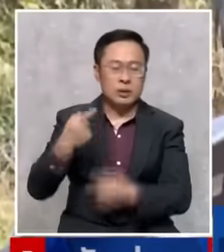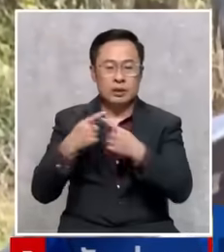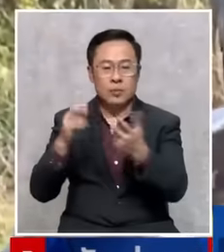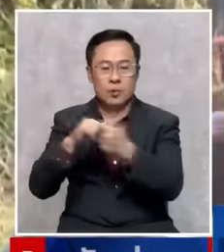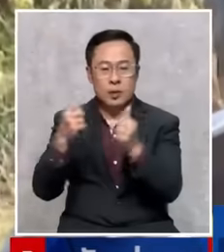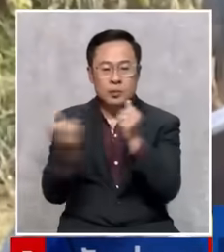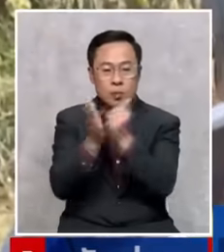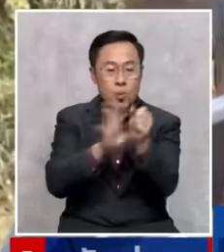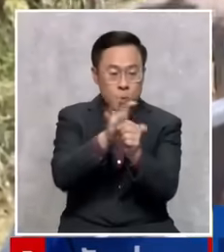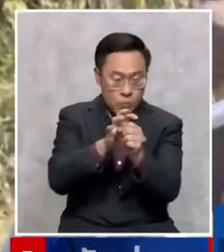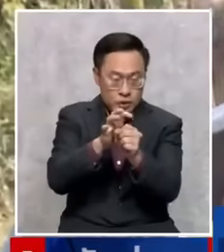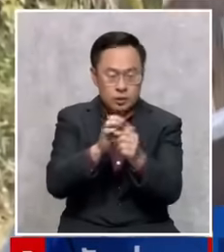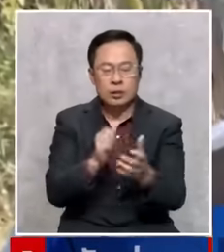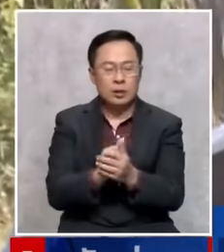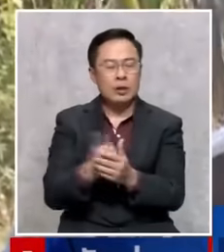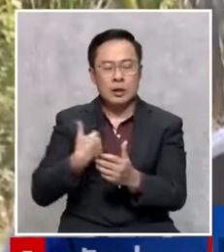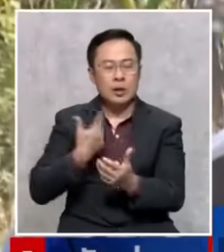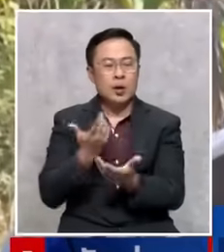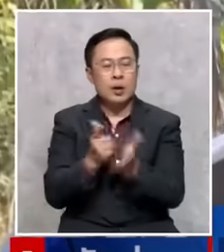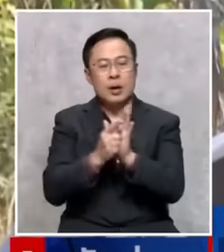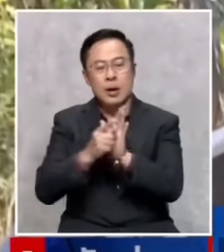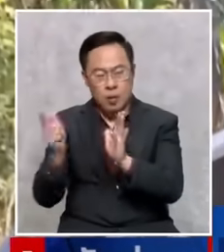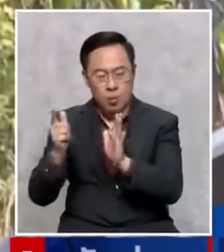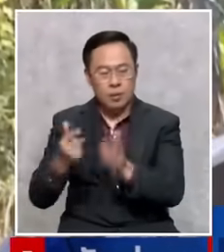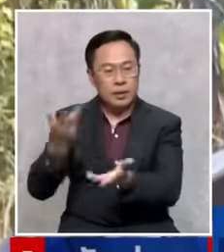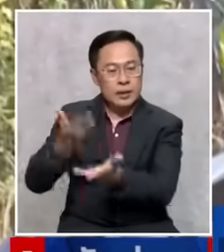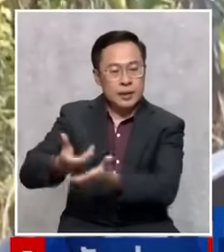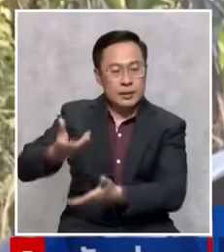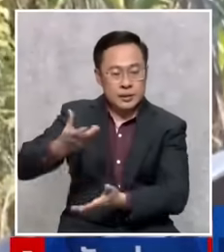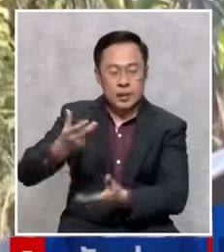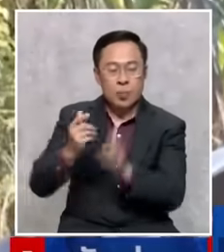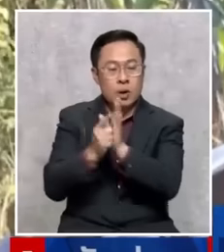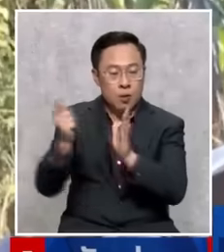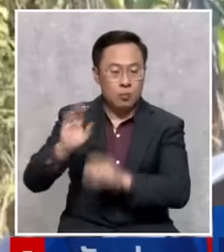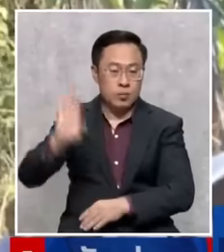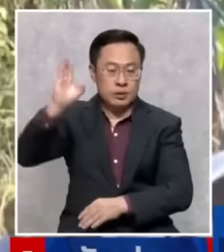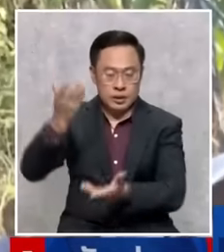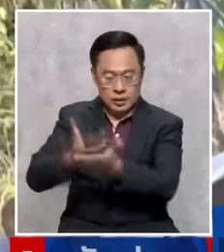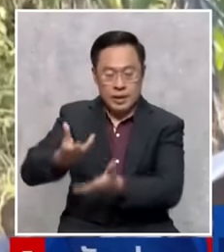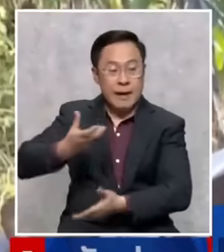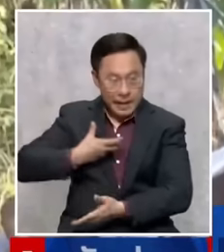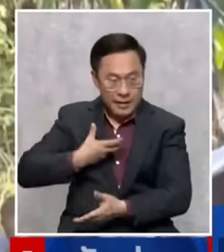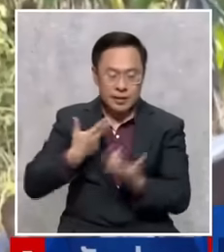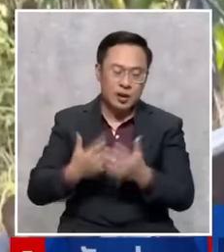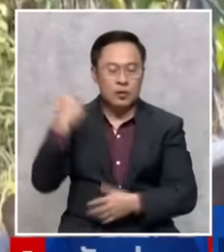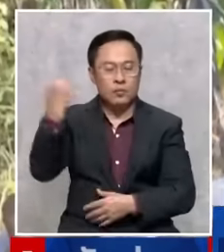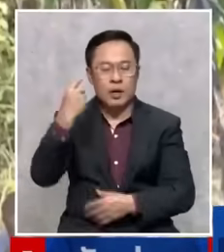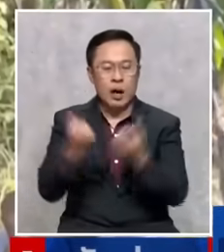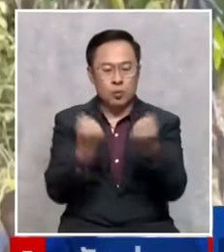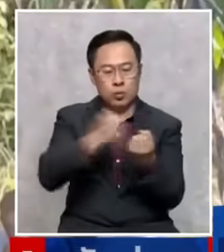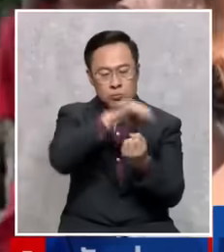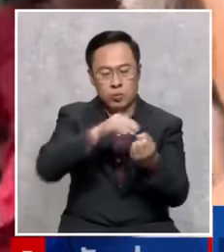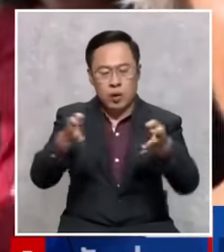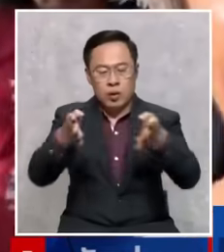พื่อนคนนี้ก็หันมาใช้ชีวิตแบบนกขมิ้นเหลืองอ่อนนะคุณผู้ชมคือแต่งรถให้สามารถนอนแคมปิ้งได้ไปไหน